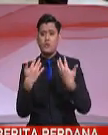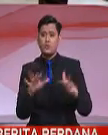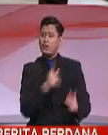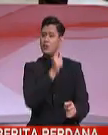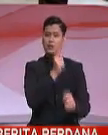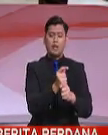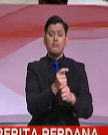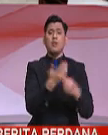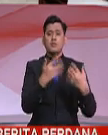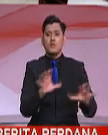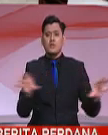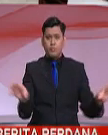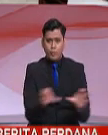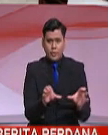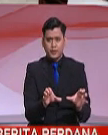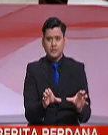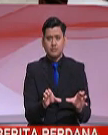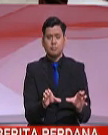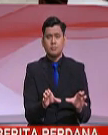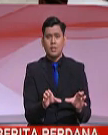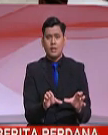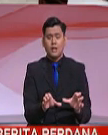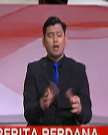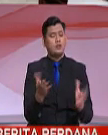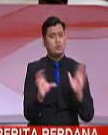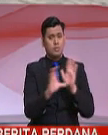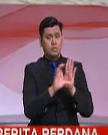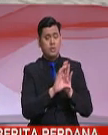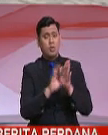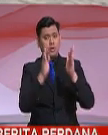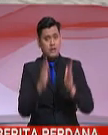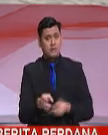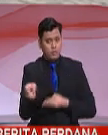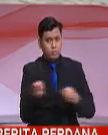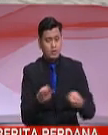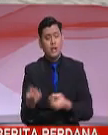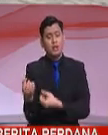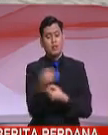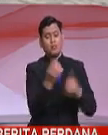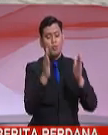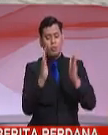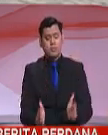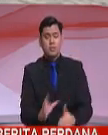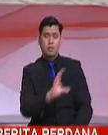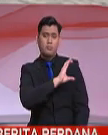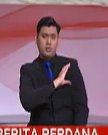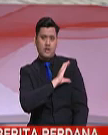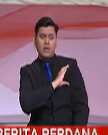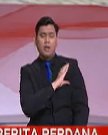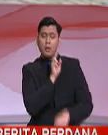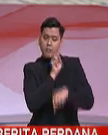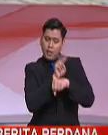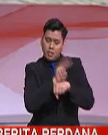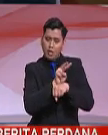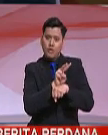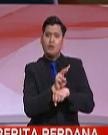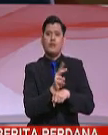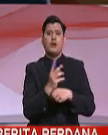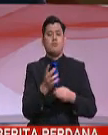kepada pihak-pihak terlibat yang antaranya pihak bomba dan pihak polis yang terlibat secara langsung untuk buat